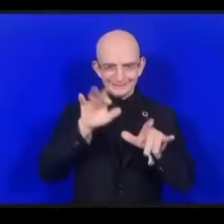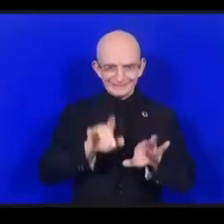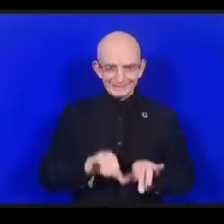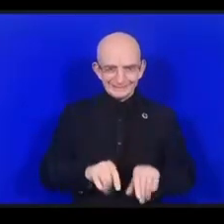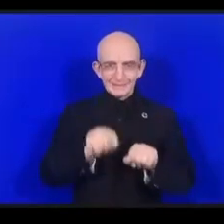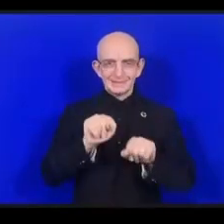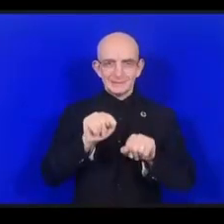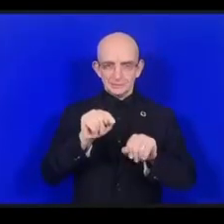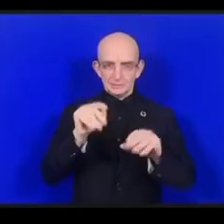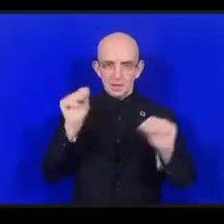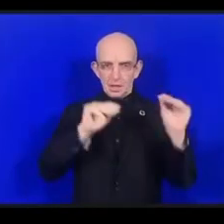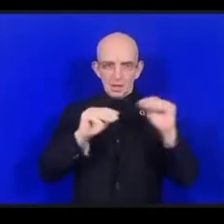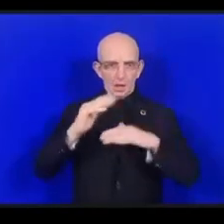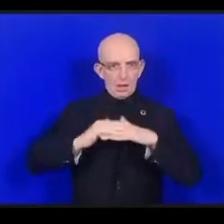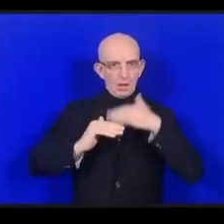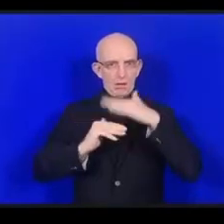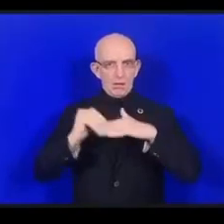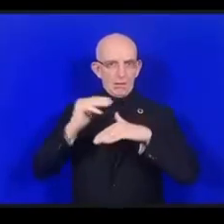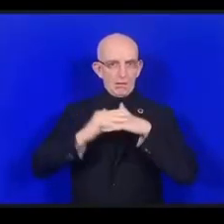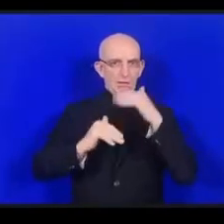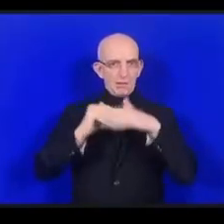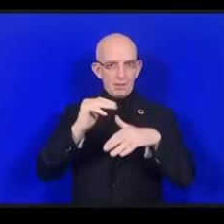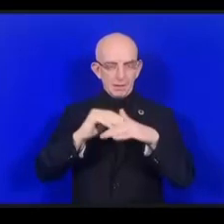性的标准的，